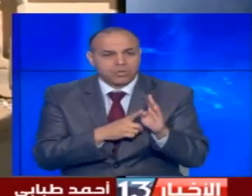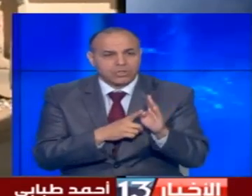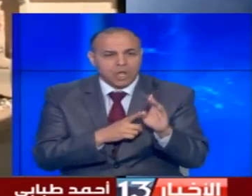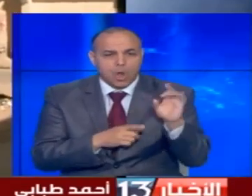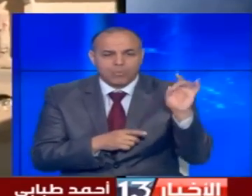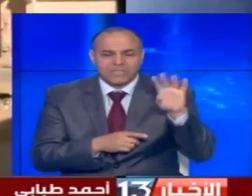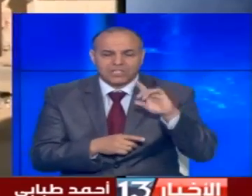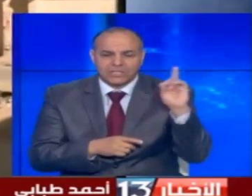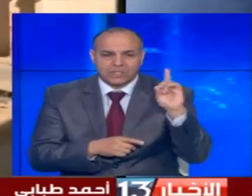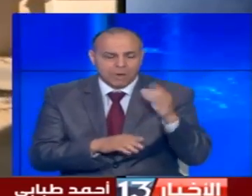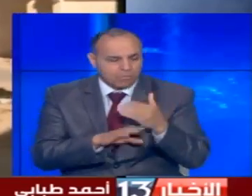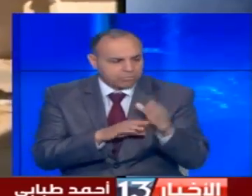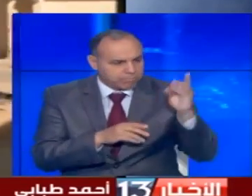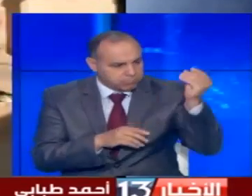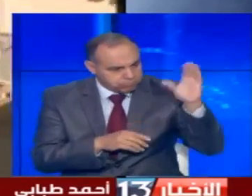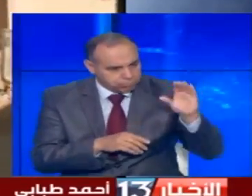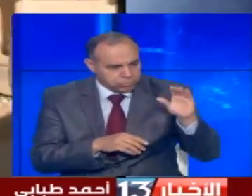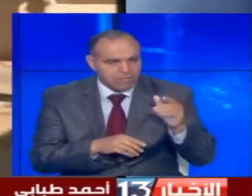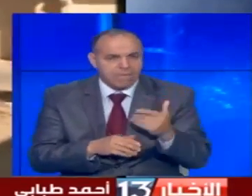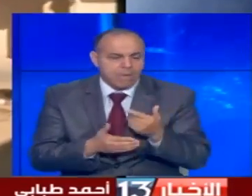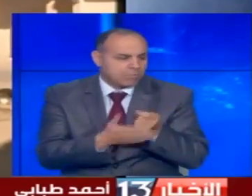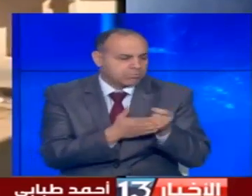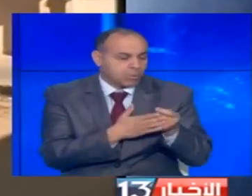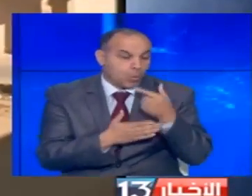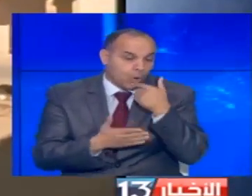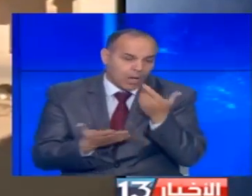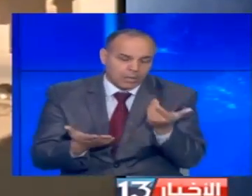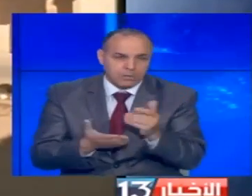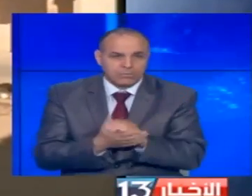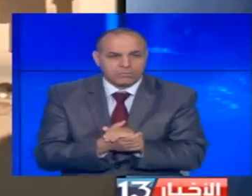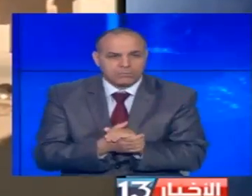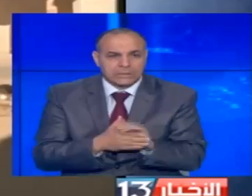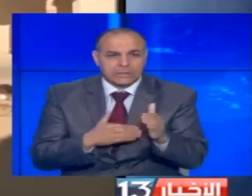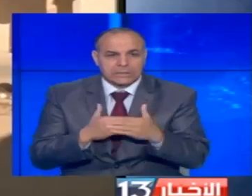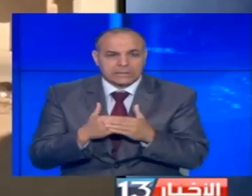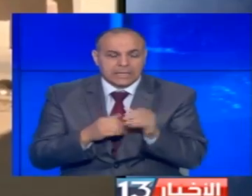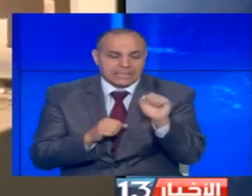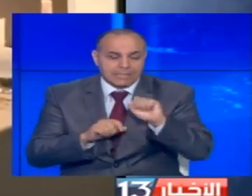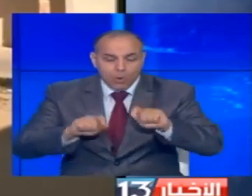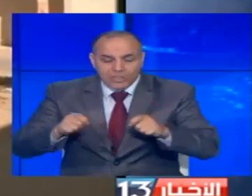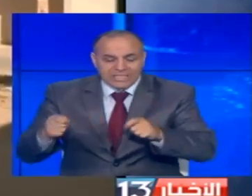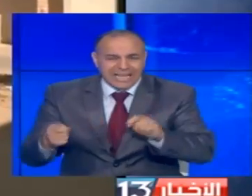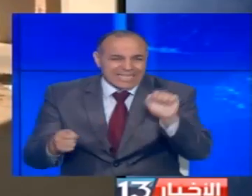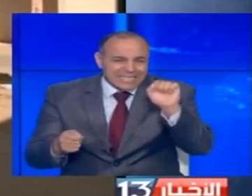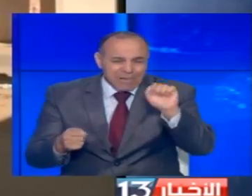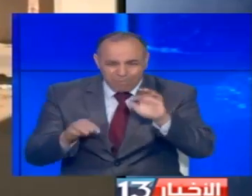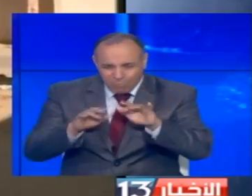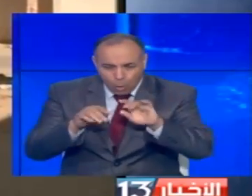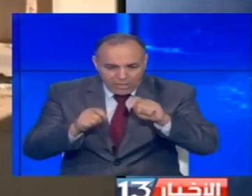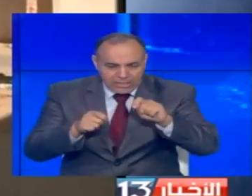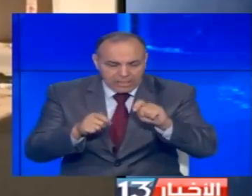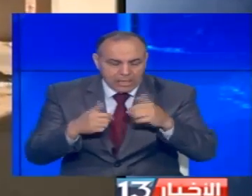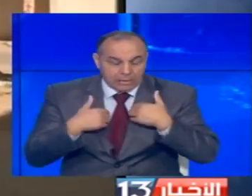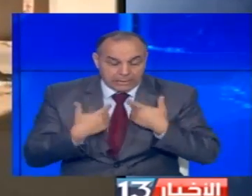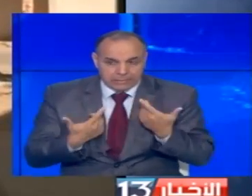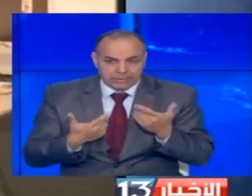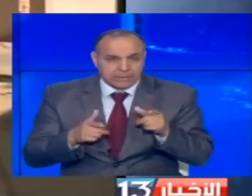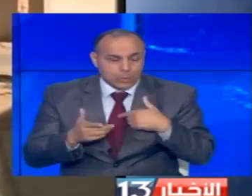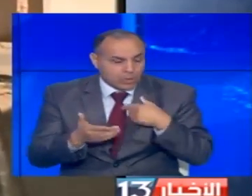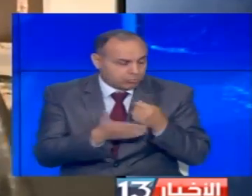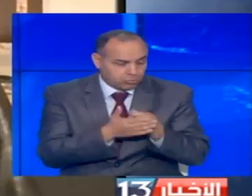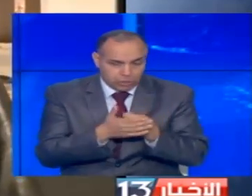15 ديسمبر زم نكملوها وعنا برشا مشتريات ب علينا تعرف كان تسكر السستم ولا تبقى ما نجم نعمل حشي